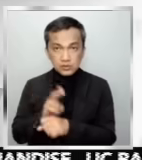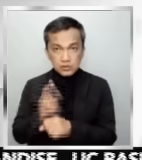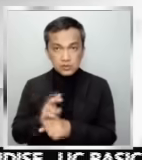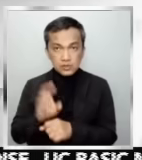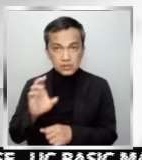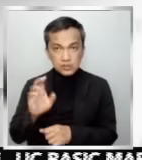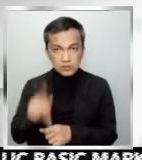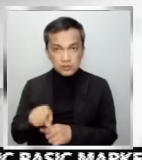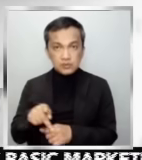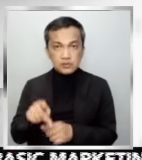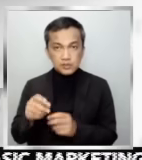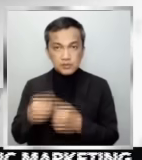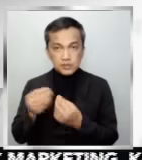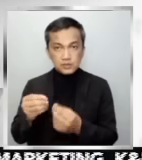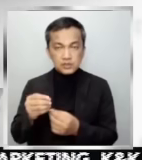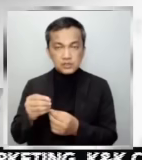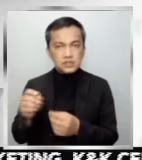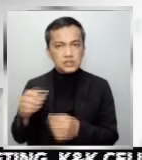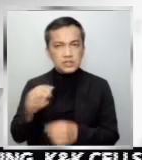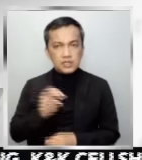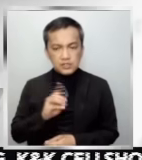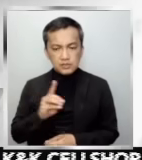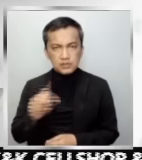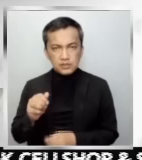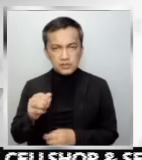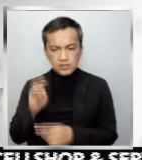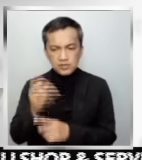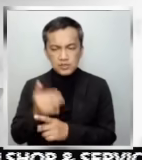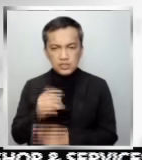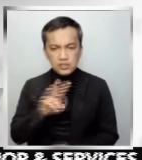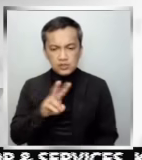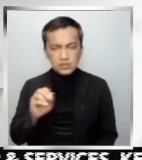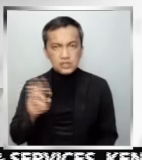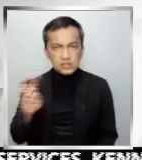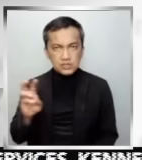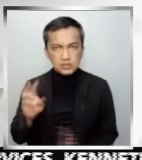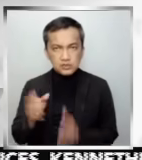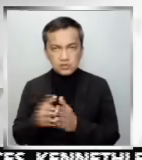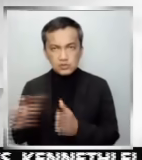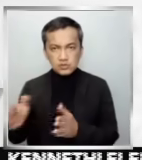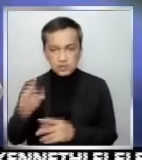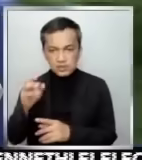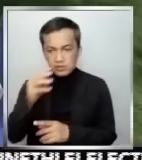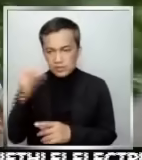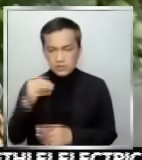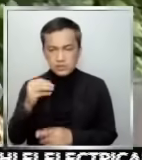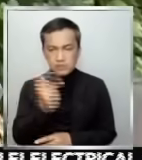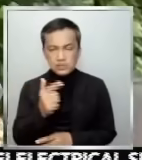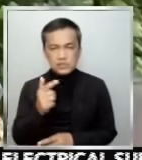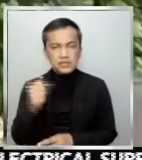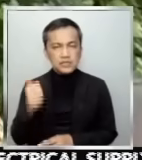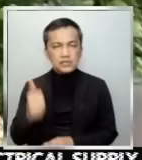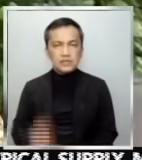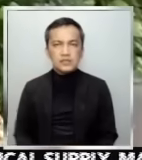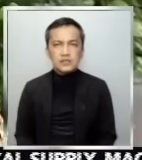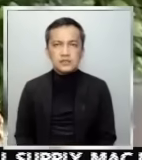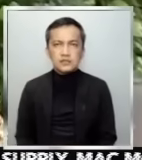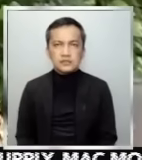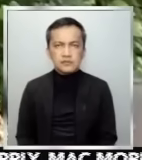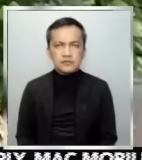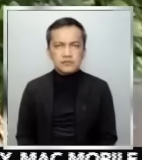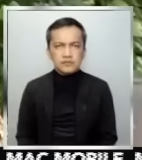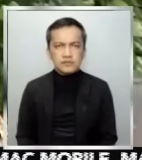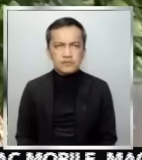inisyu ng ahensya mula Mayo 2006 hanggang Marso 2010 nung ah